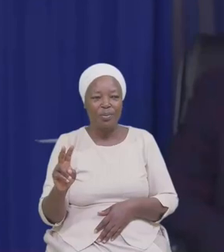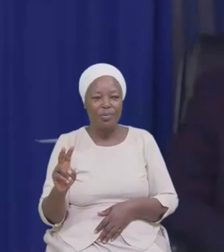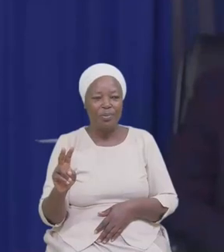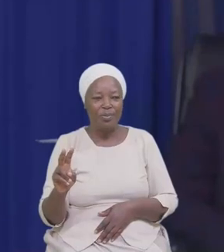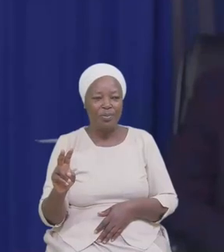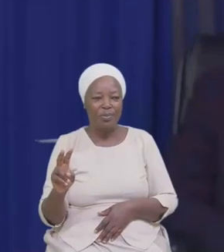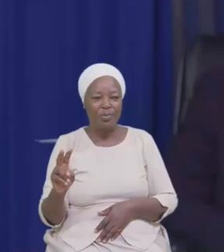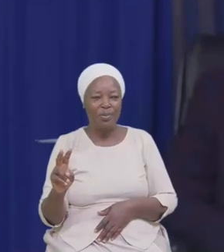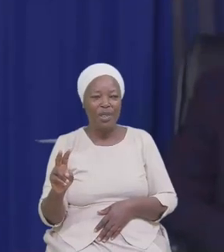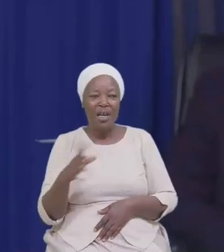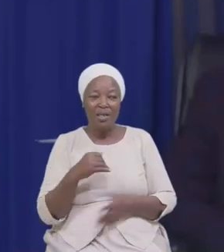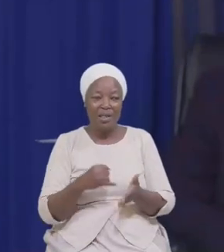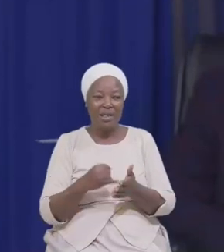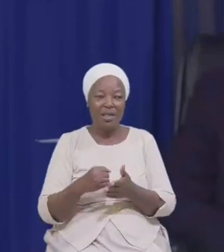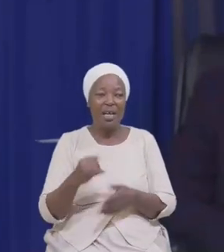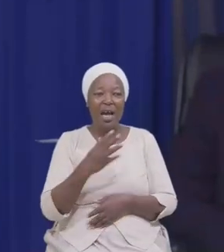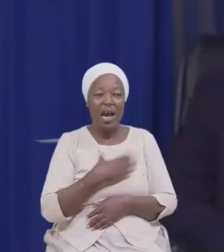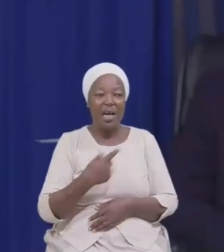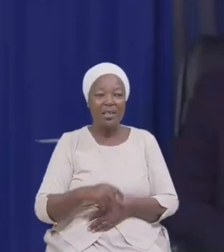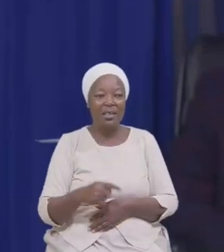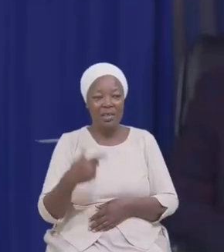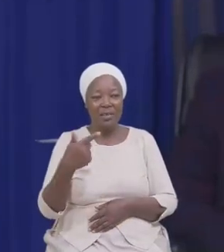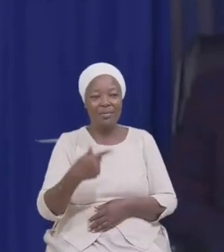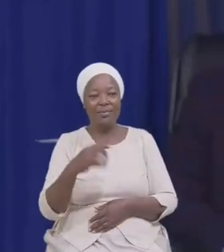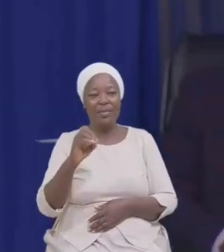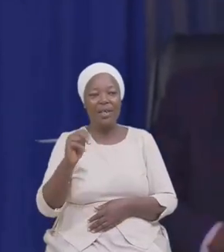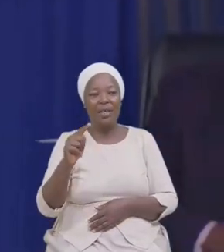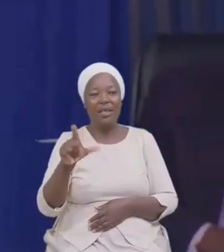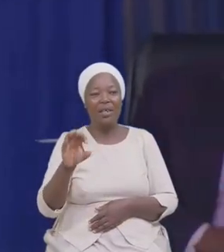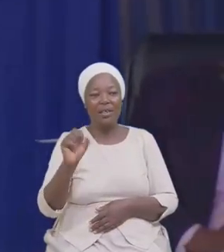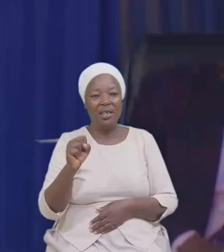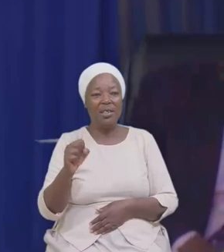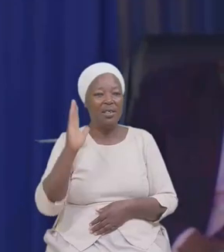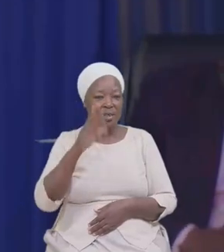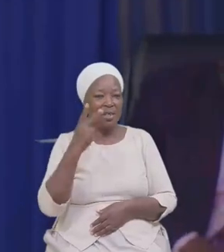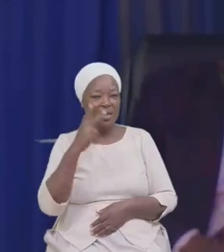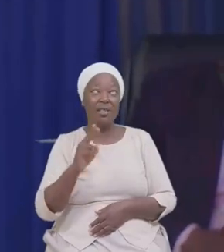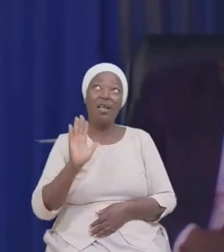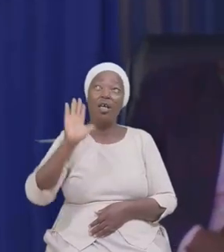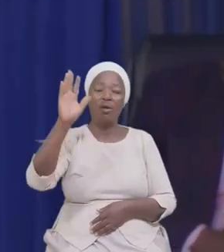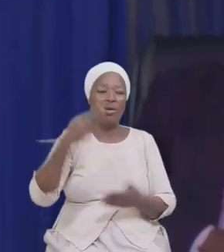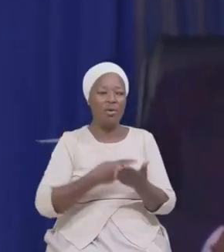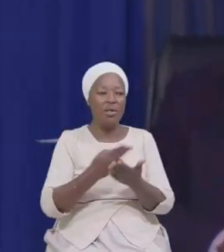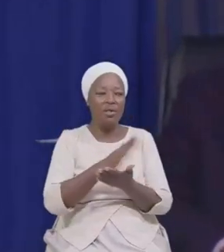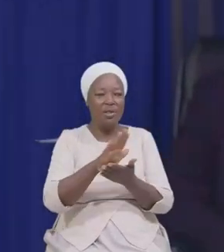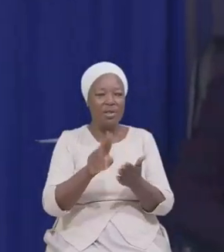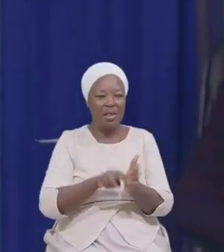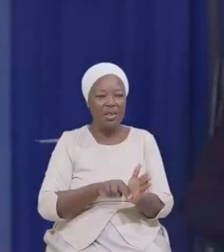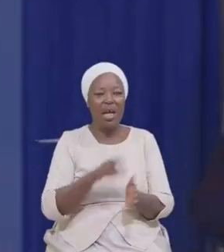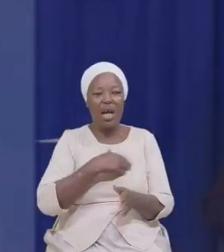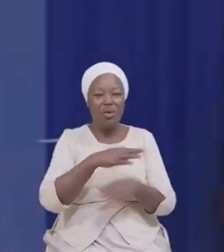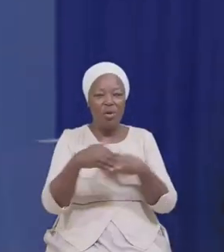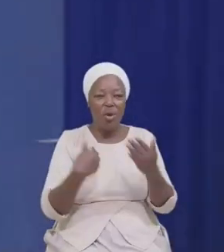Verset 2 dit, alors les nations verront ton salut